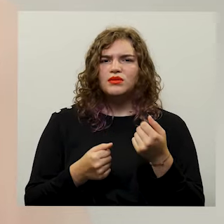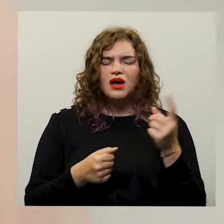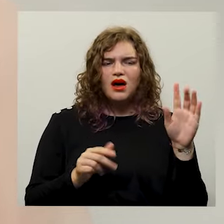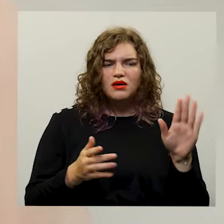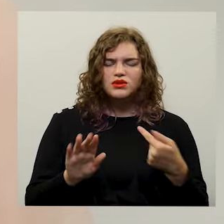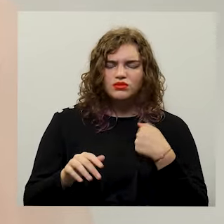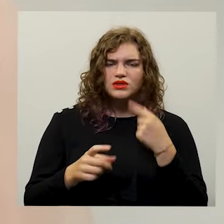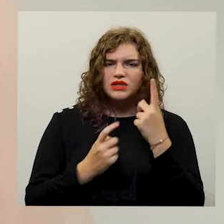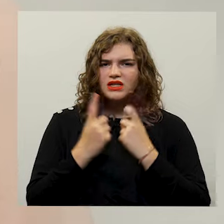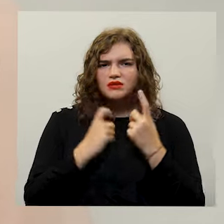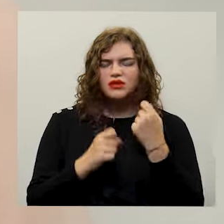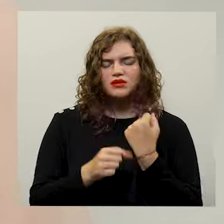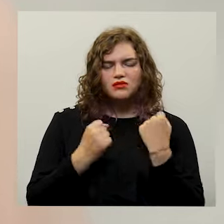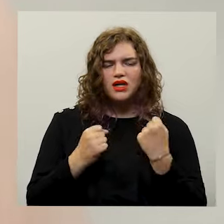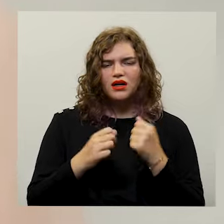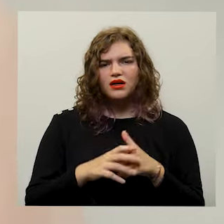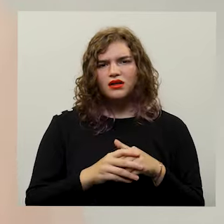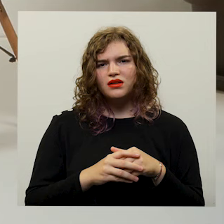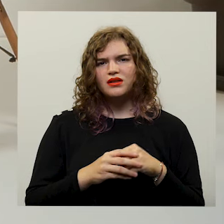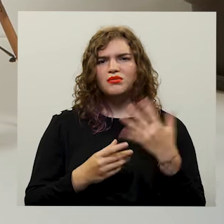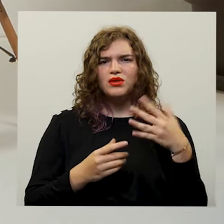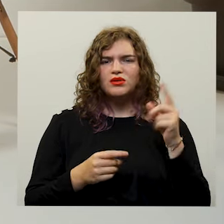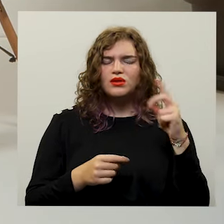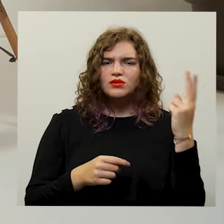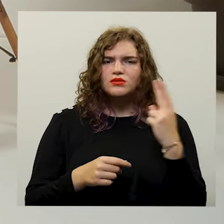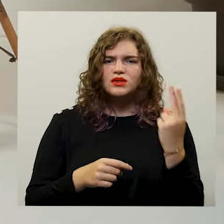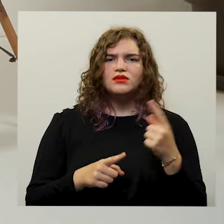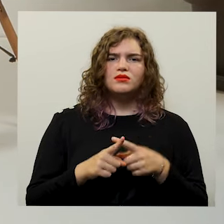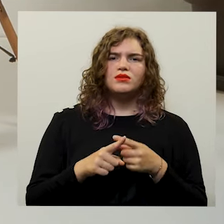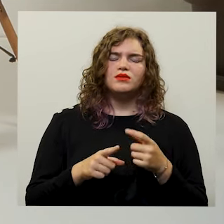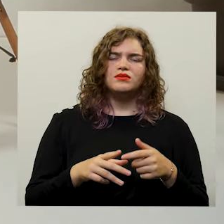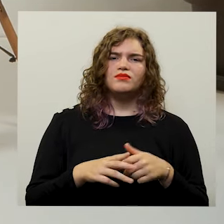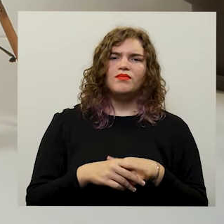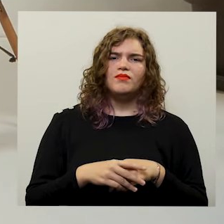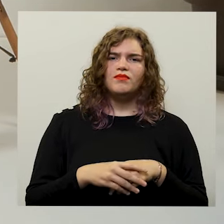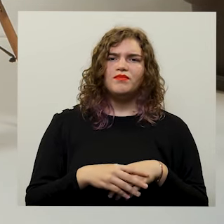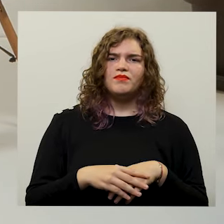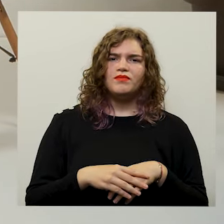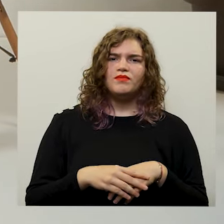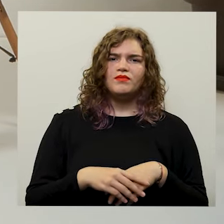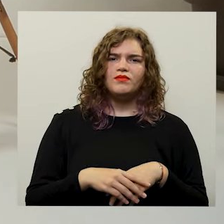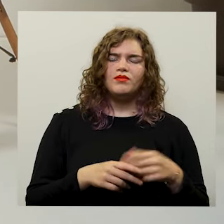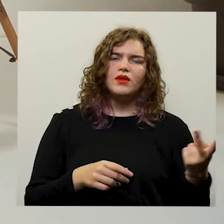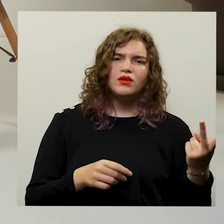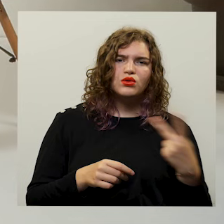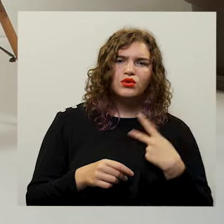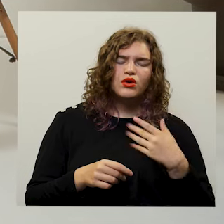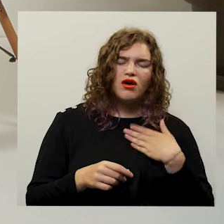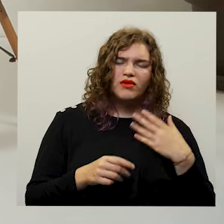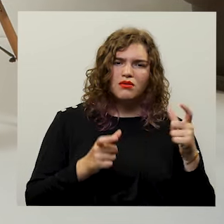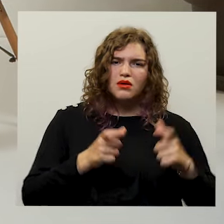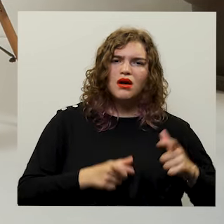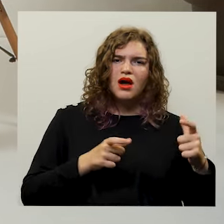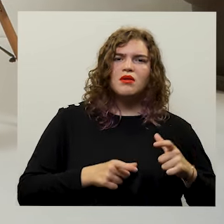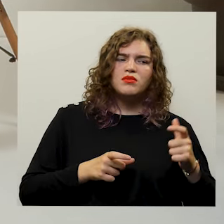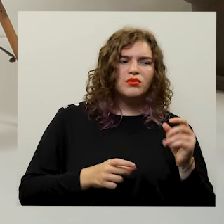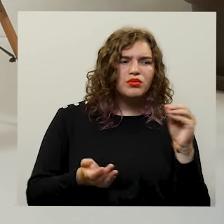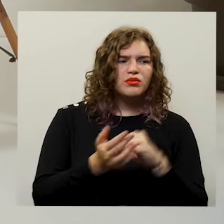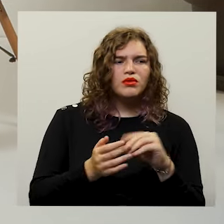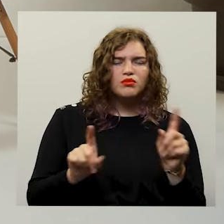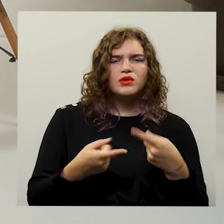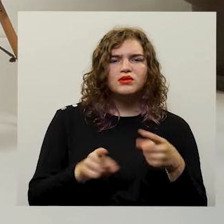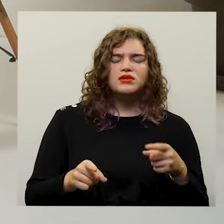experimentăm minunile lui Dumnezeu și aduceam, noi doi eram în cameră și puneam o muzică